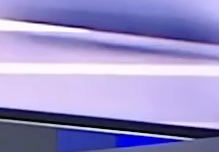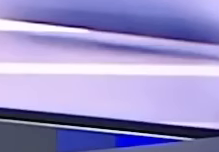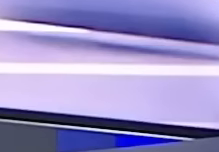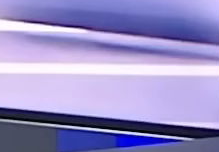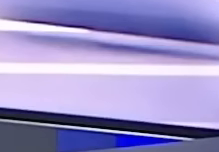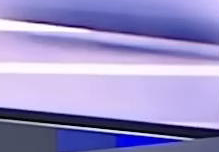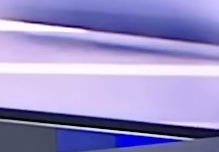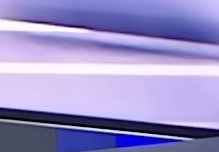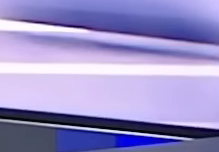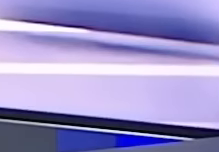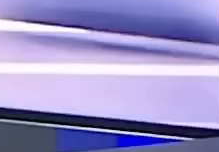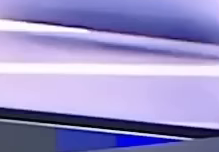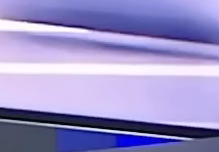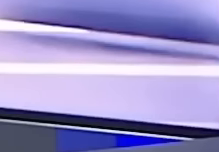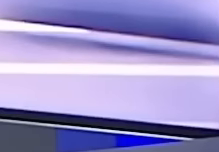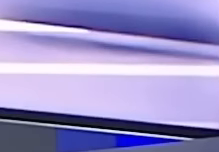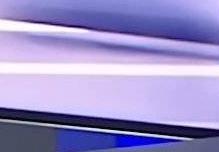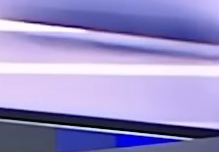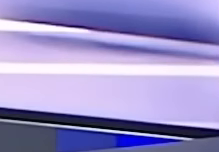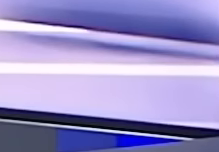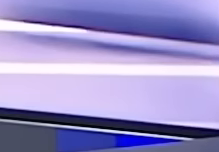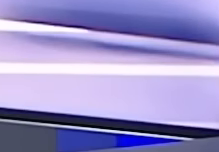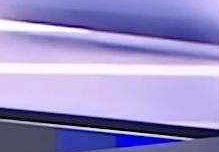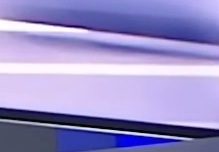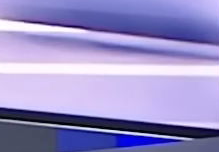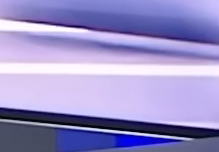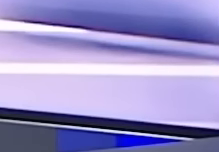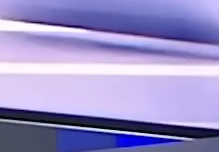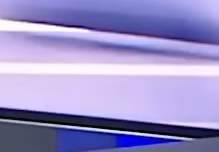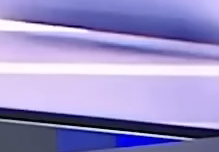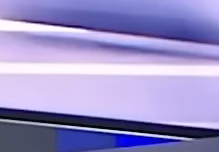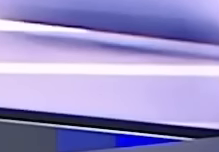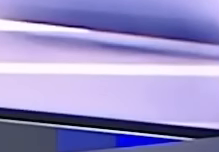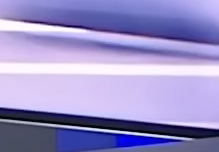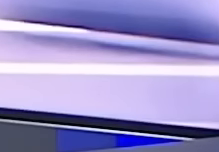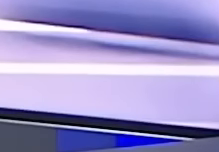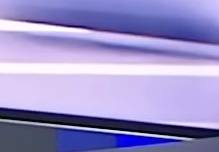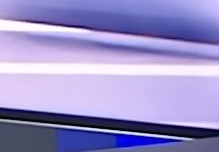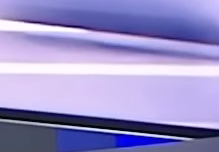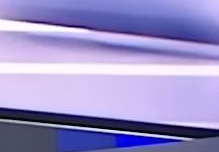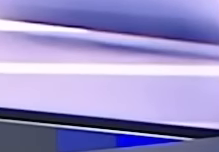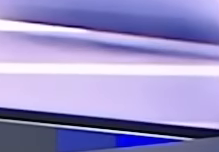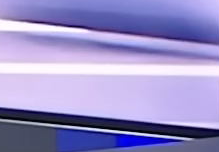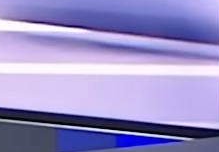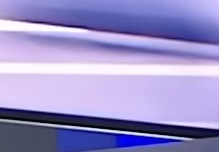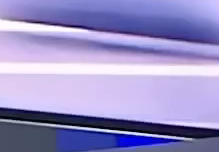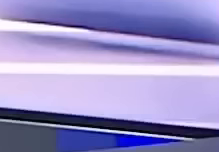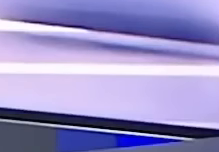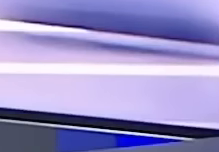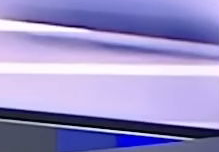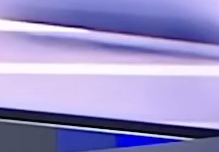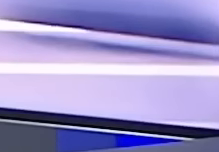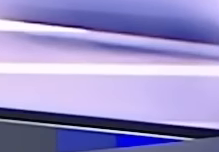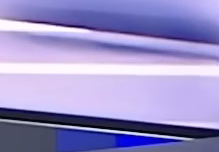Mga kapuso, maging updated sa showbiz happenings anumang oras. Mag-subscribe sa GMA Integrated News sa YouTube. At para sa mga kapuso